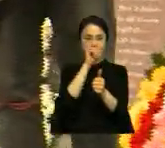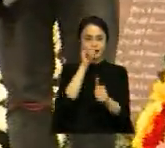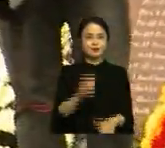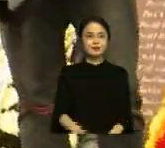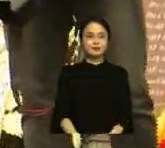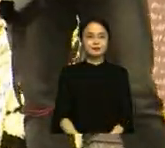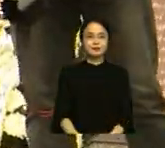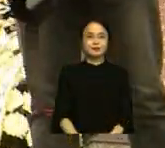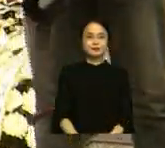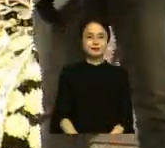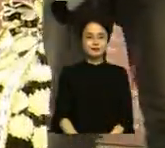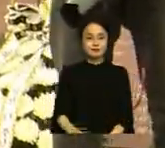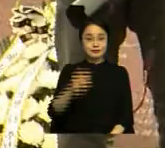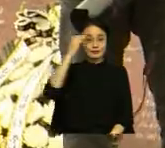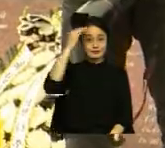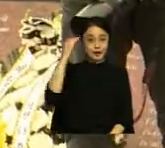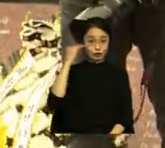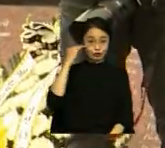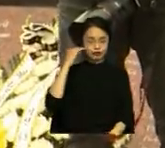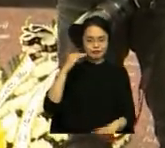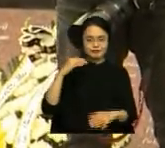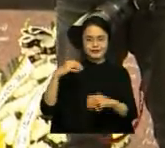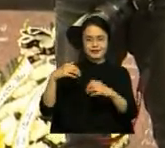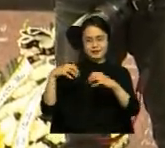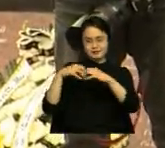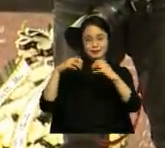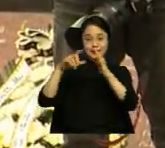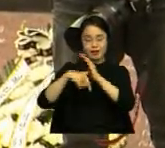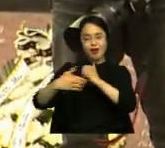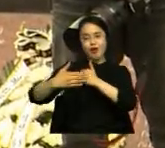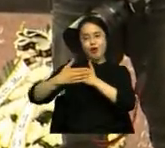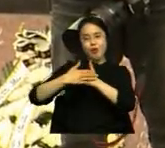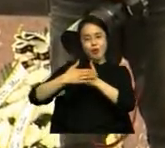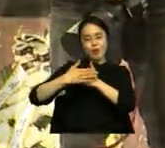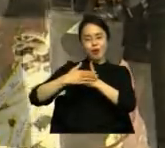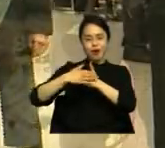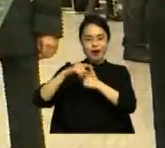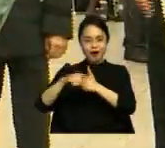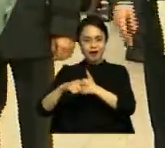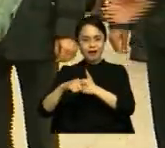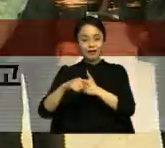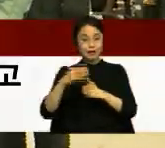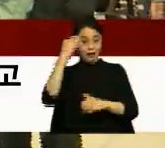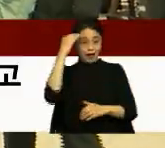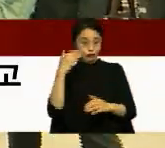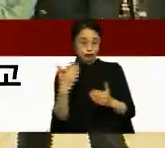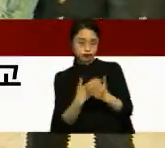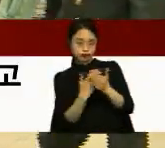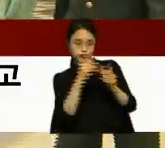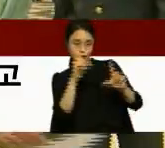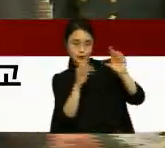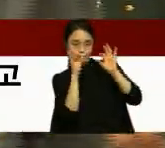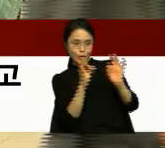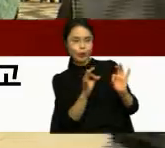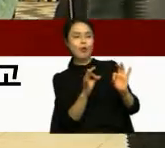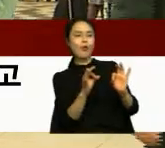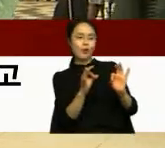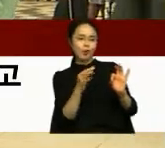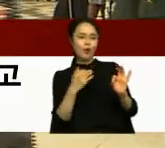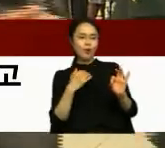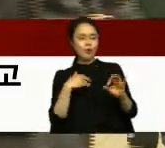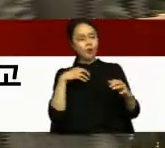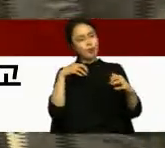일궈낸 한국의 발전상을 보니 위로와 보람을 느낀다고 말합니다. The impression is very good. Everything's well